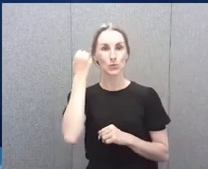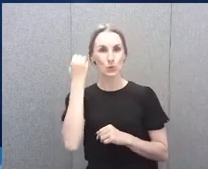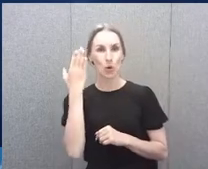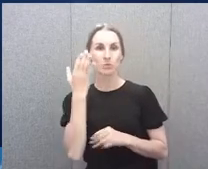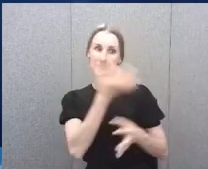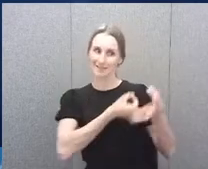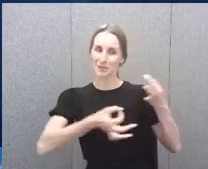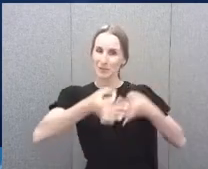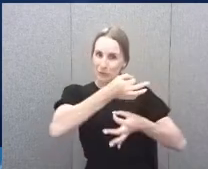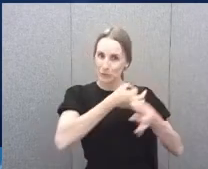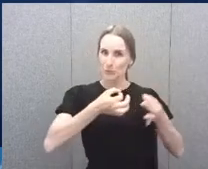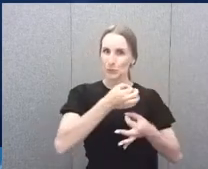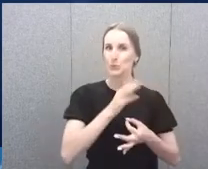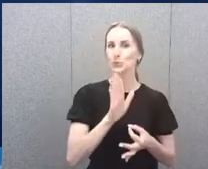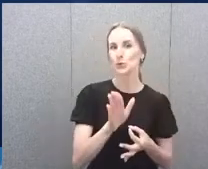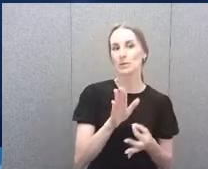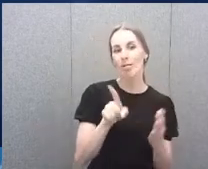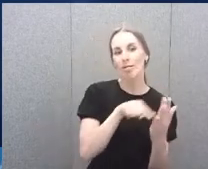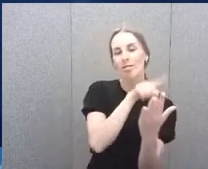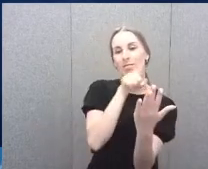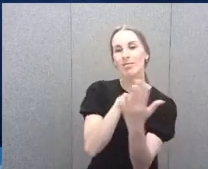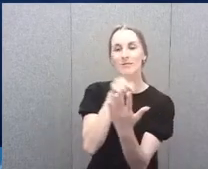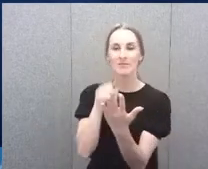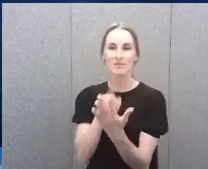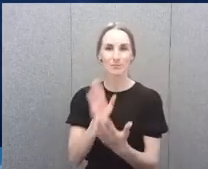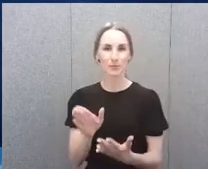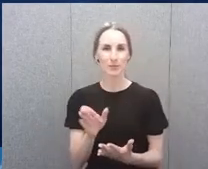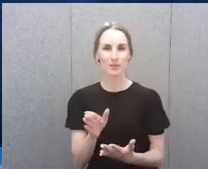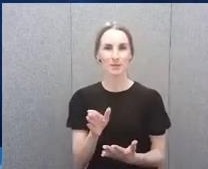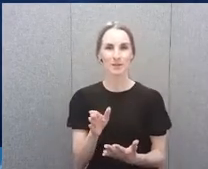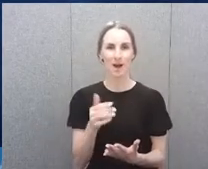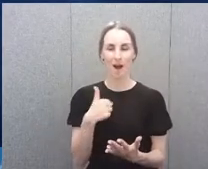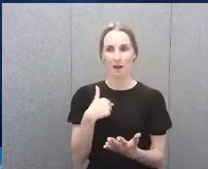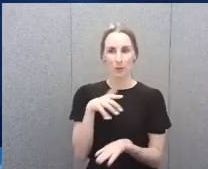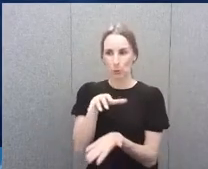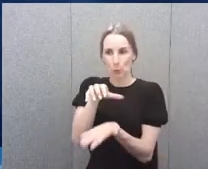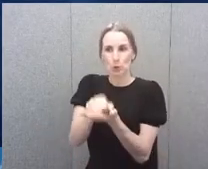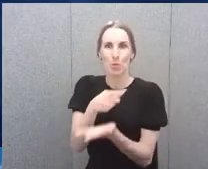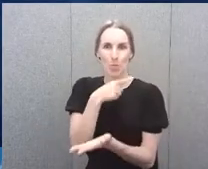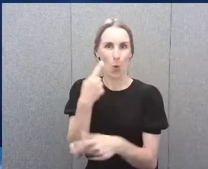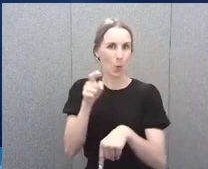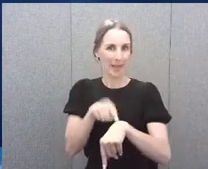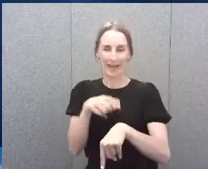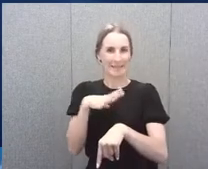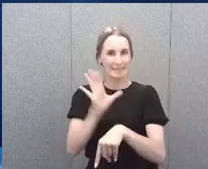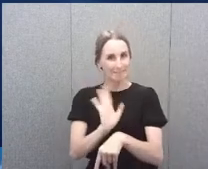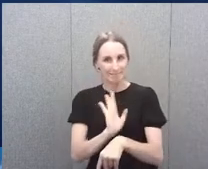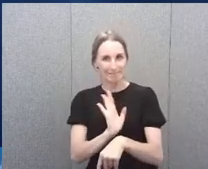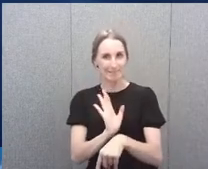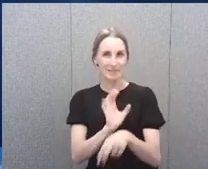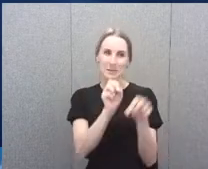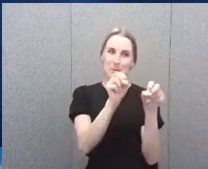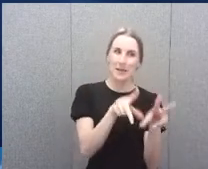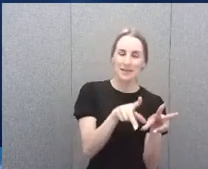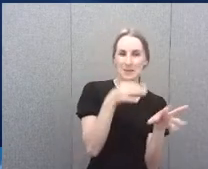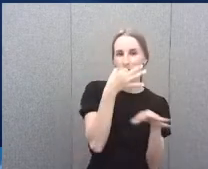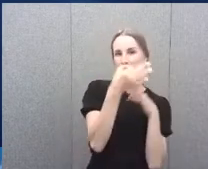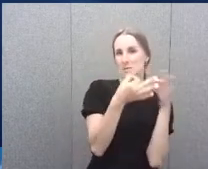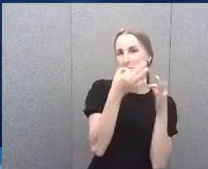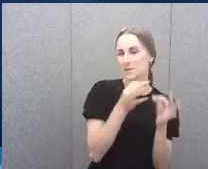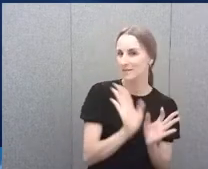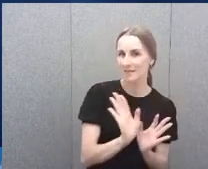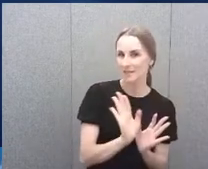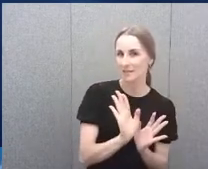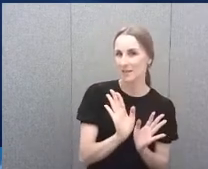общества. Когда у нас будут дискуссии, будут вопросы, мы тогда, наверное, об этом поговорим. Наверное, мне нельзя занимать